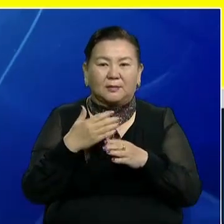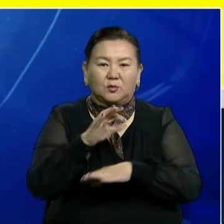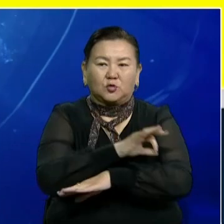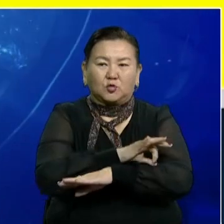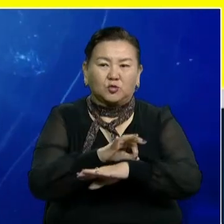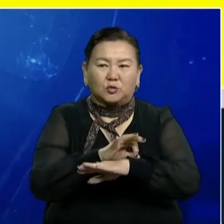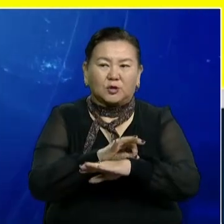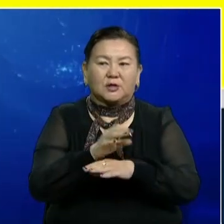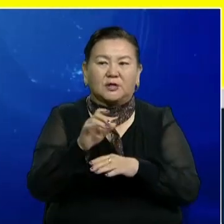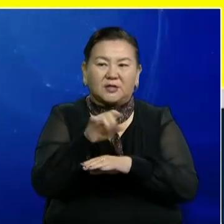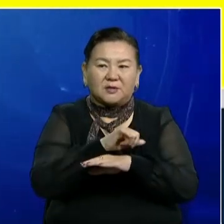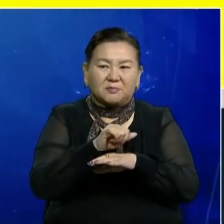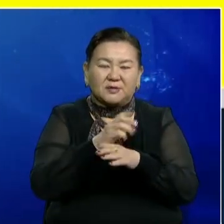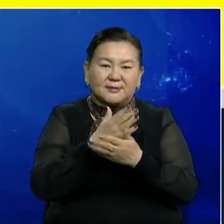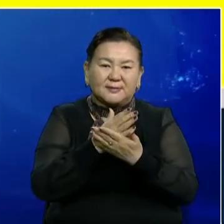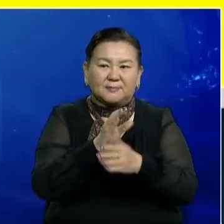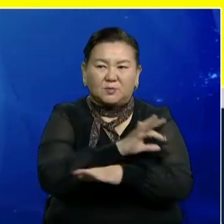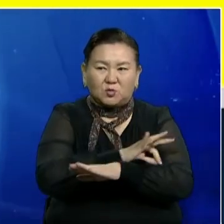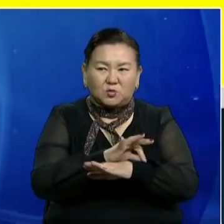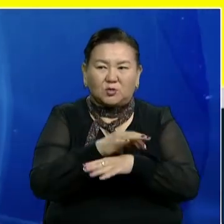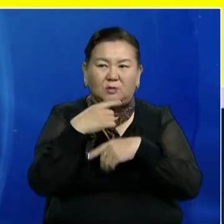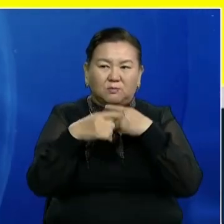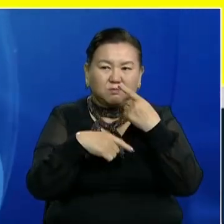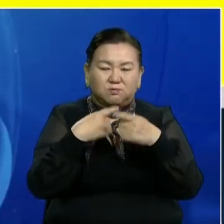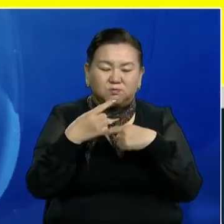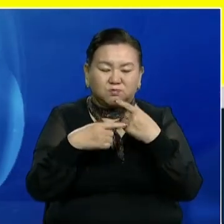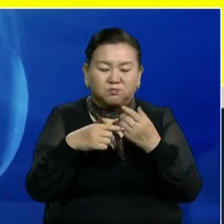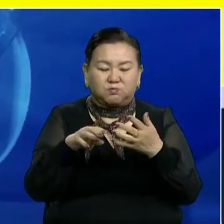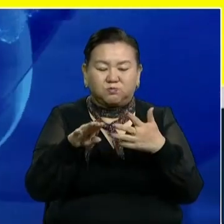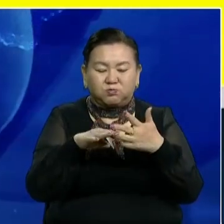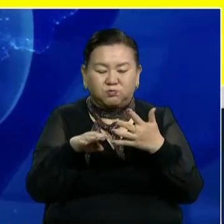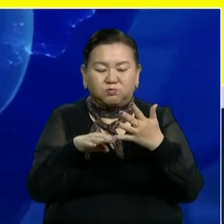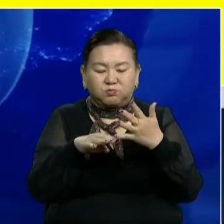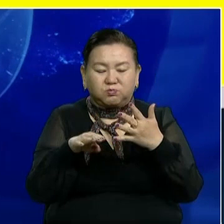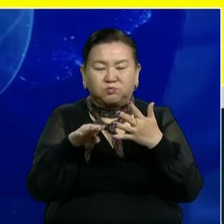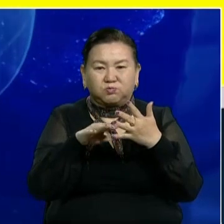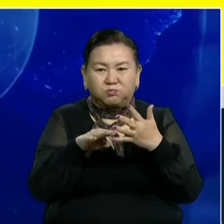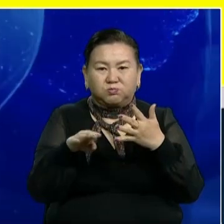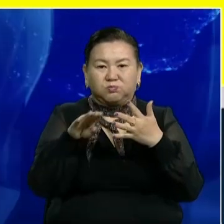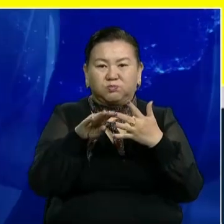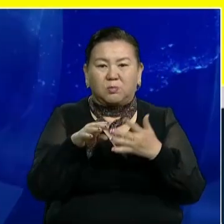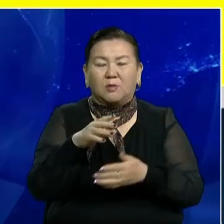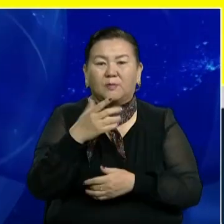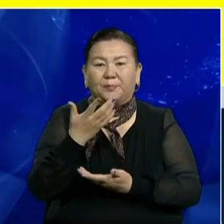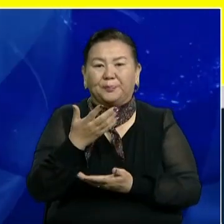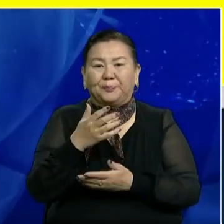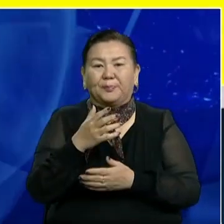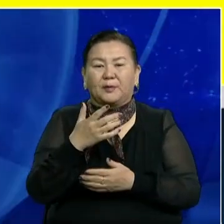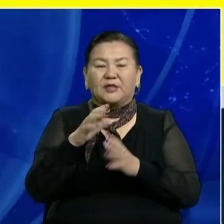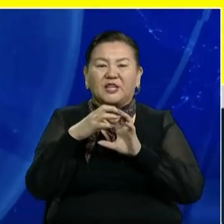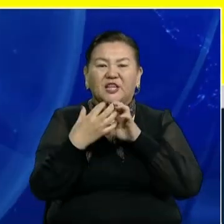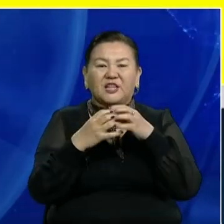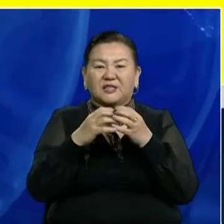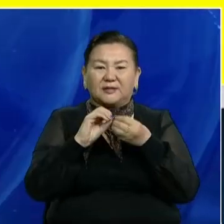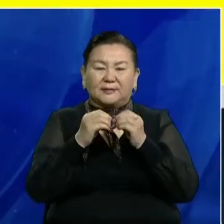ийм ийм зүйл чиглэсэн ийм төсөл байгаамаа гэх хэлснийхээ дараа болохоор хүмүүст нэр үнэхээр тийм биш үү наача бүр зөвхөн Монгол төвш тэ дэлхийд харинт